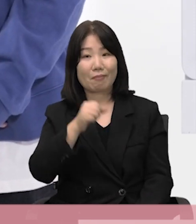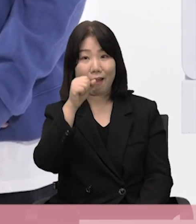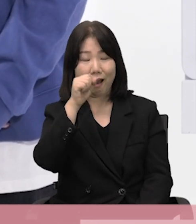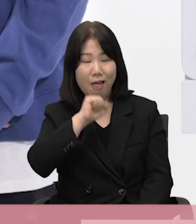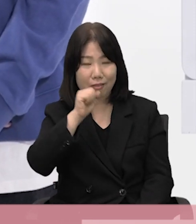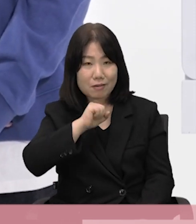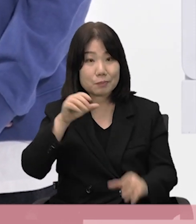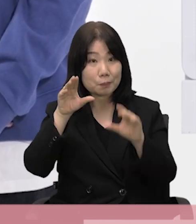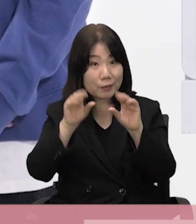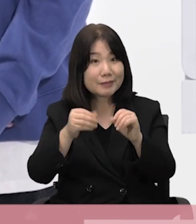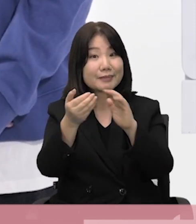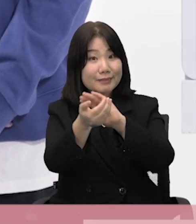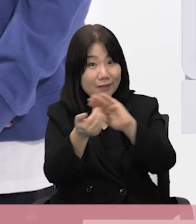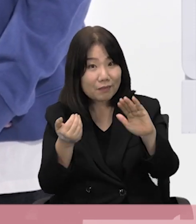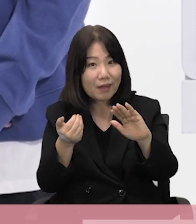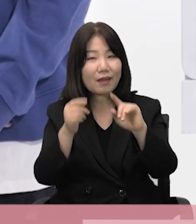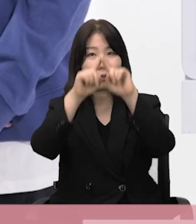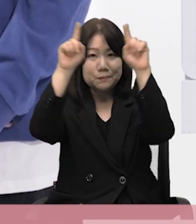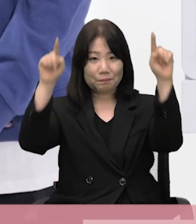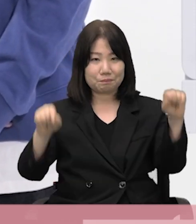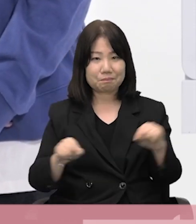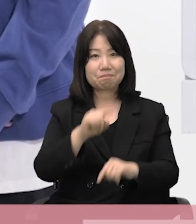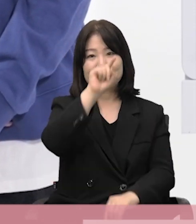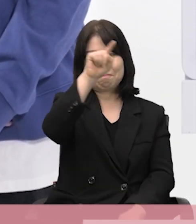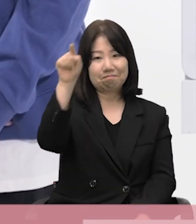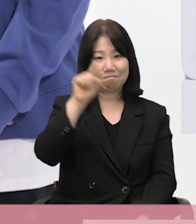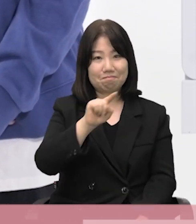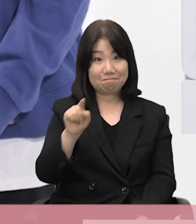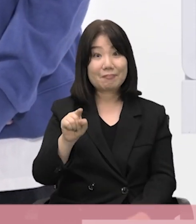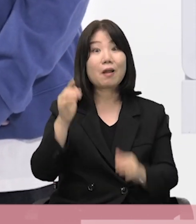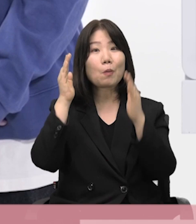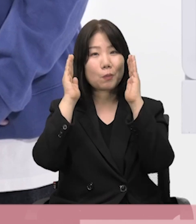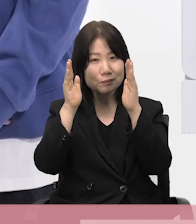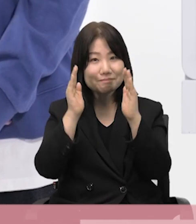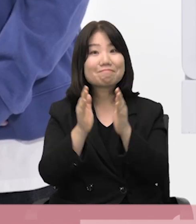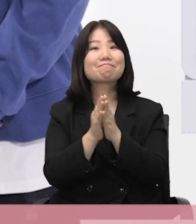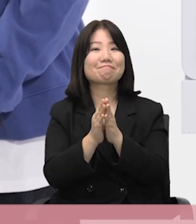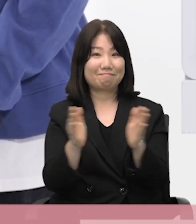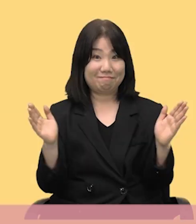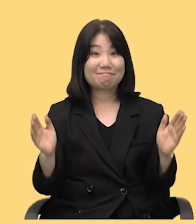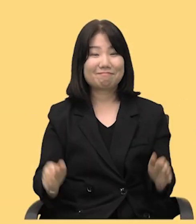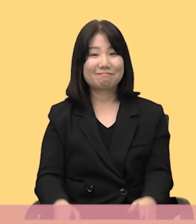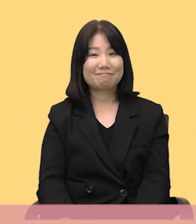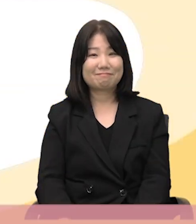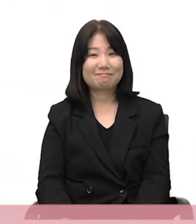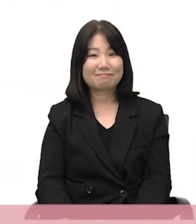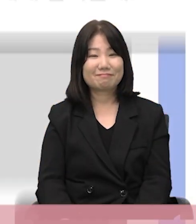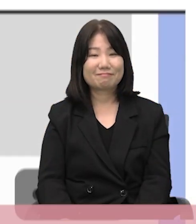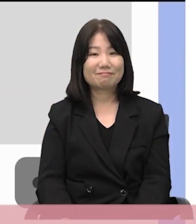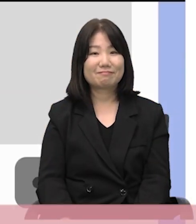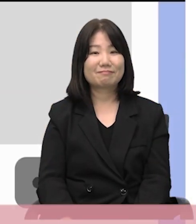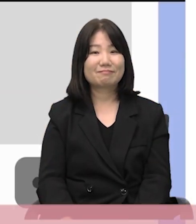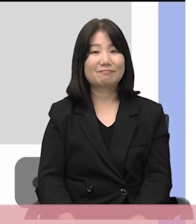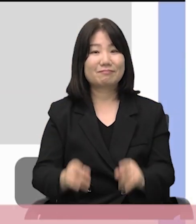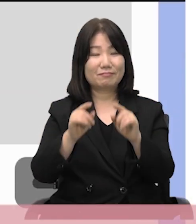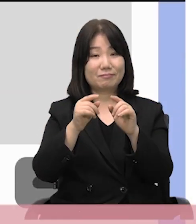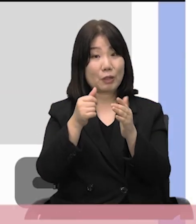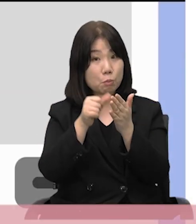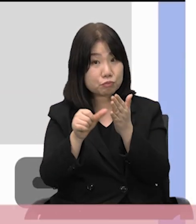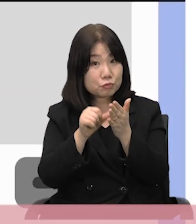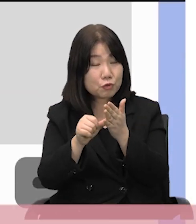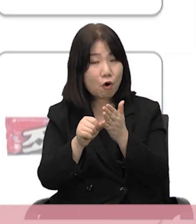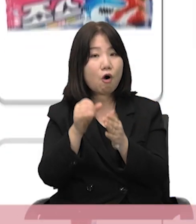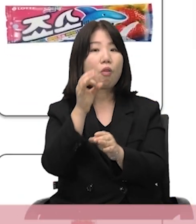전에 지금부터 무인점포, 무인정보 단말기 사용 방법에 대해 한번 배워봅시다. 무인점포에서 상품을